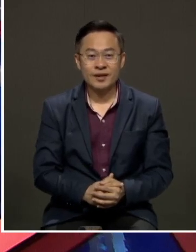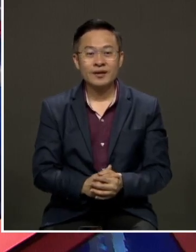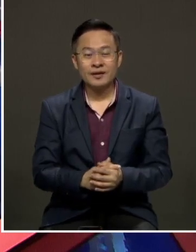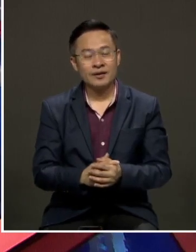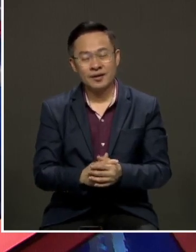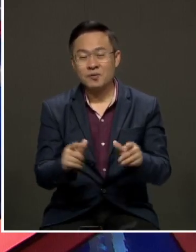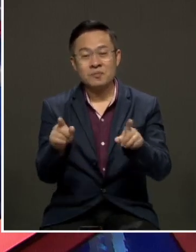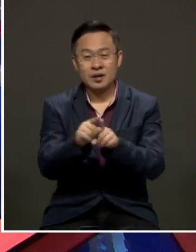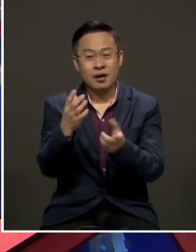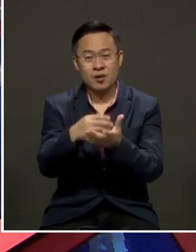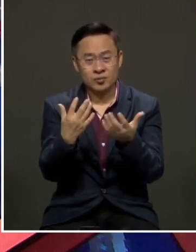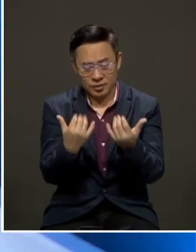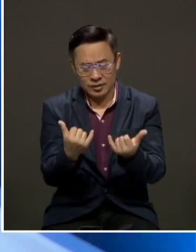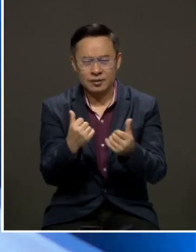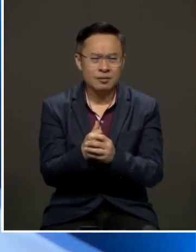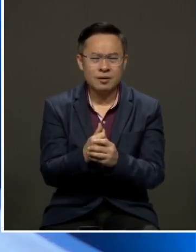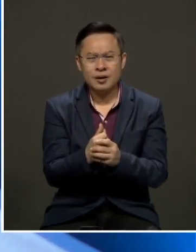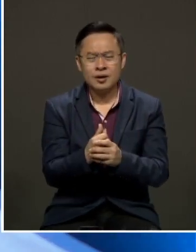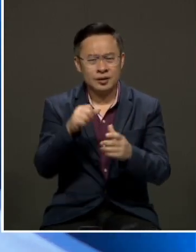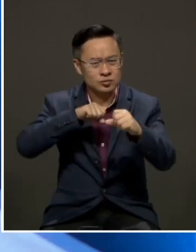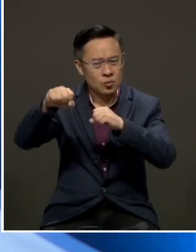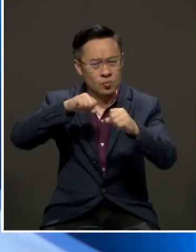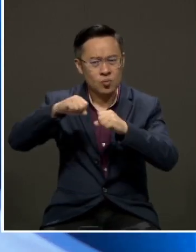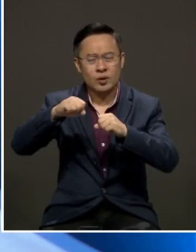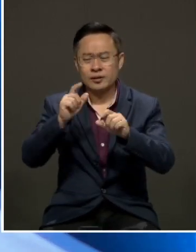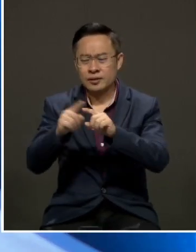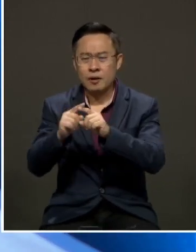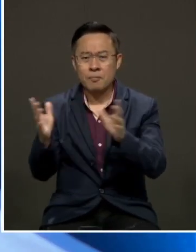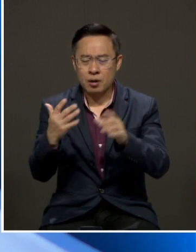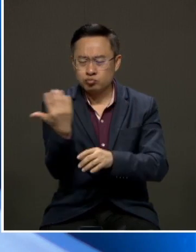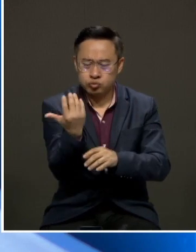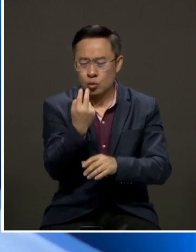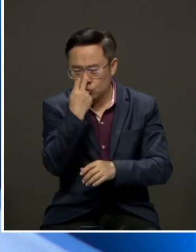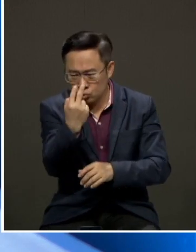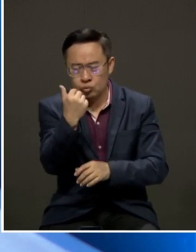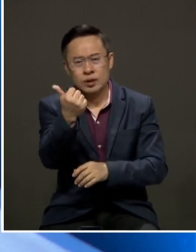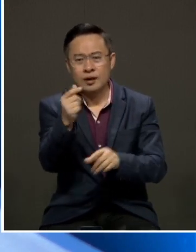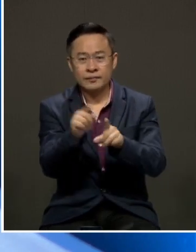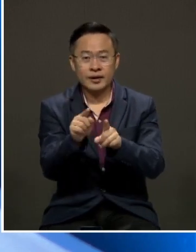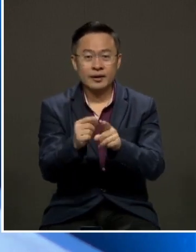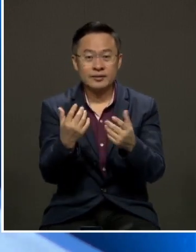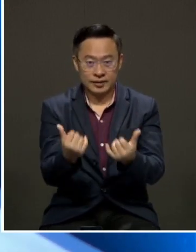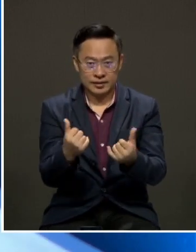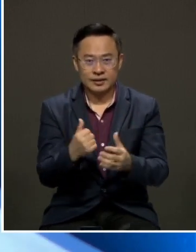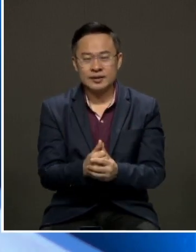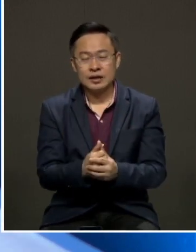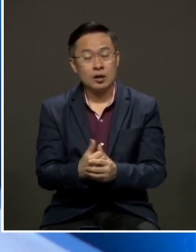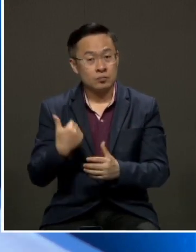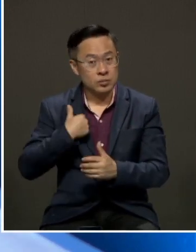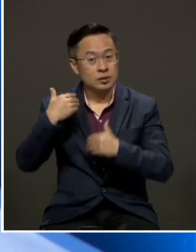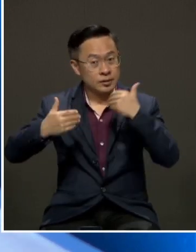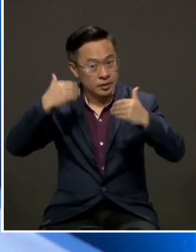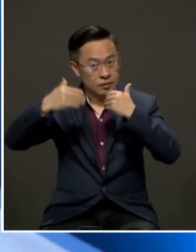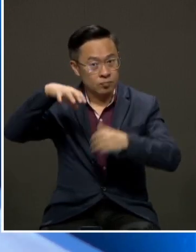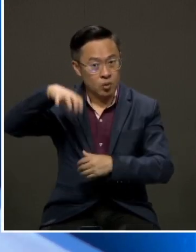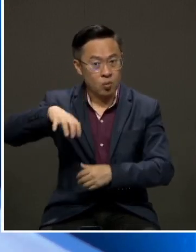ก็อย่างที่บอกไปนะคะว่าช่วงนี้มีรายการชกมวยให้ได้ติดตามเยอะจริงๆค่ะแต่ว่านี่เป็นกิจกรรมดีๆนะคะจากท